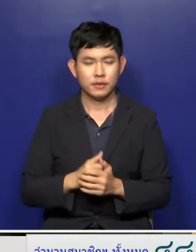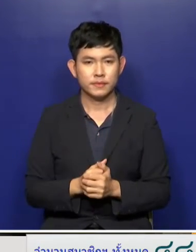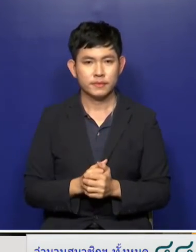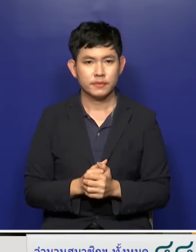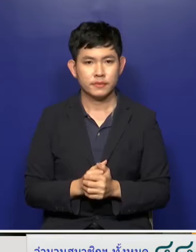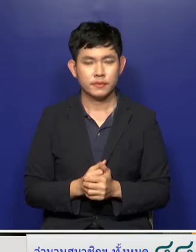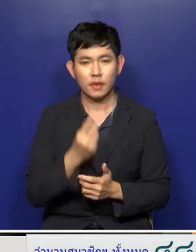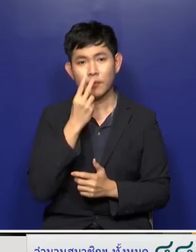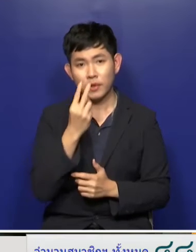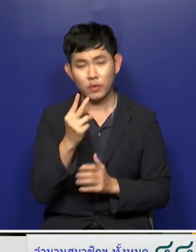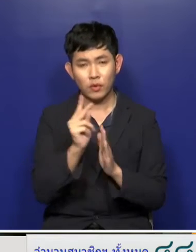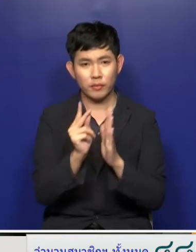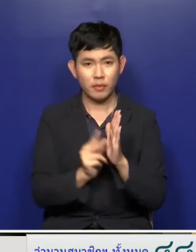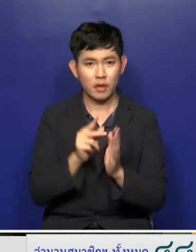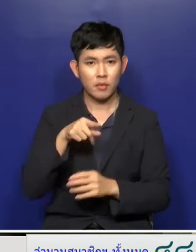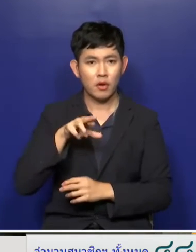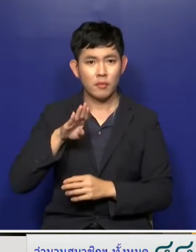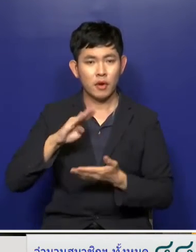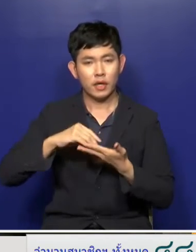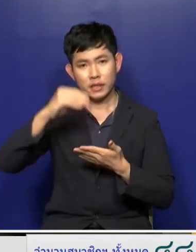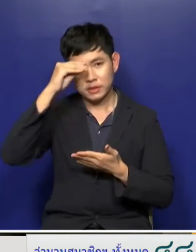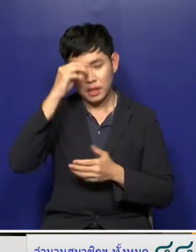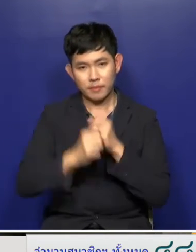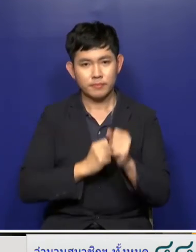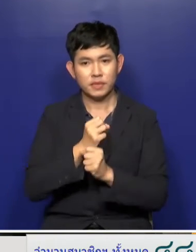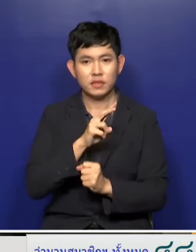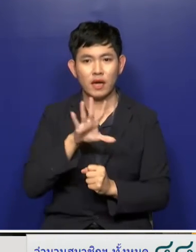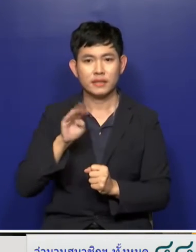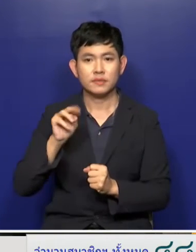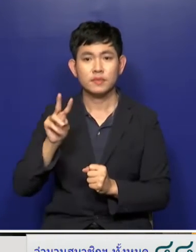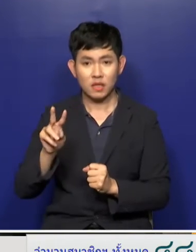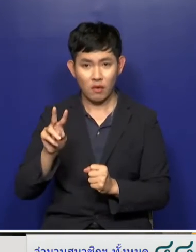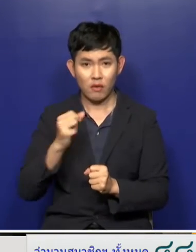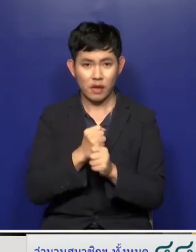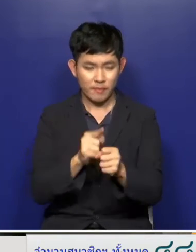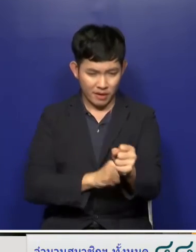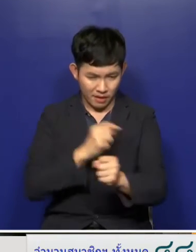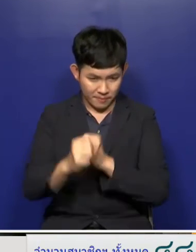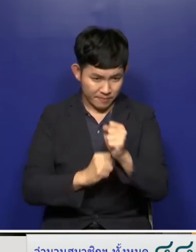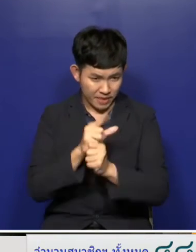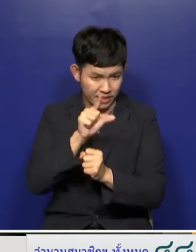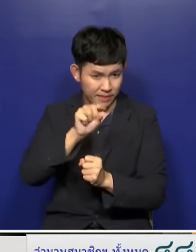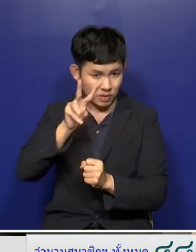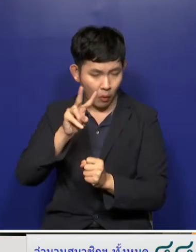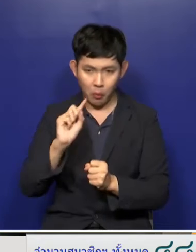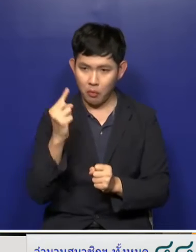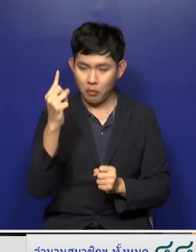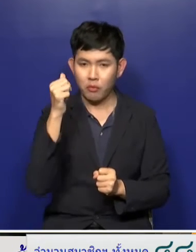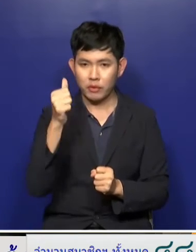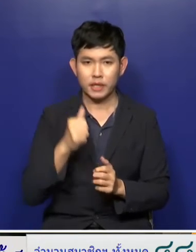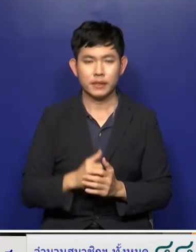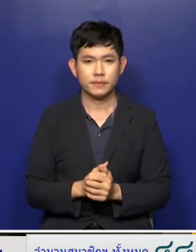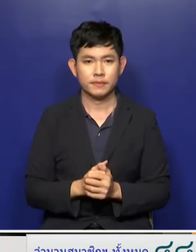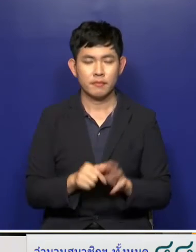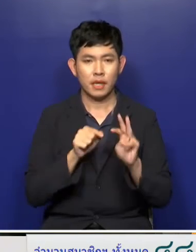ท่านไปดูพราชมทััต การถึษา 2242 ครับทำมา 22 ปีแต่านทำ rozumia maigมา